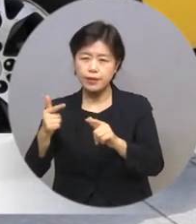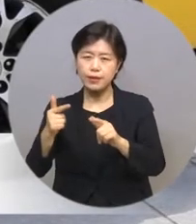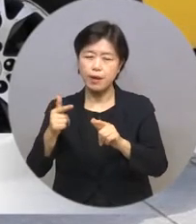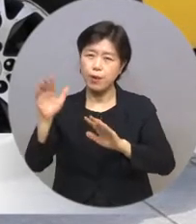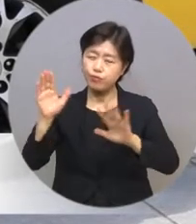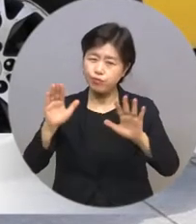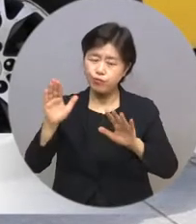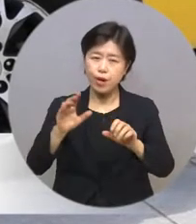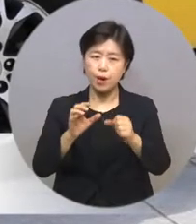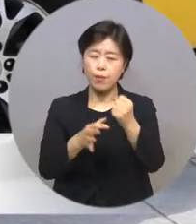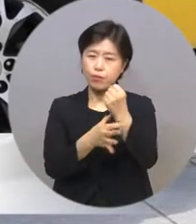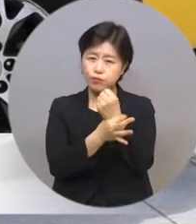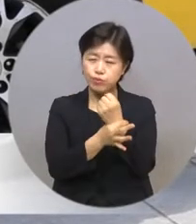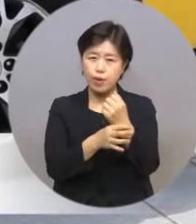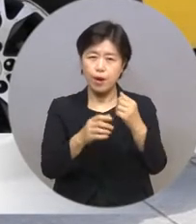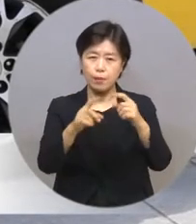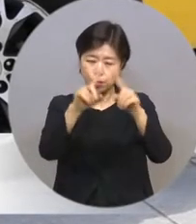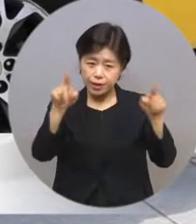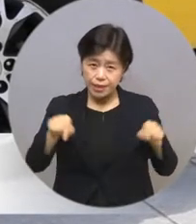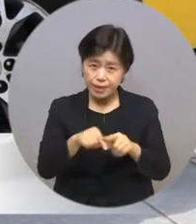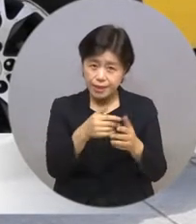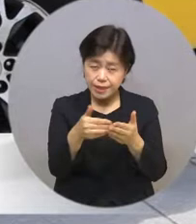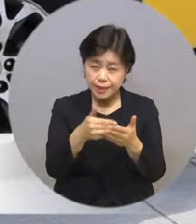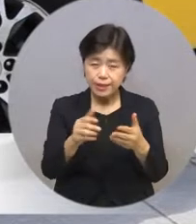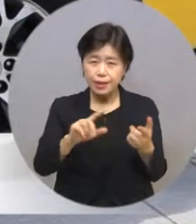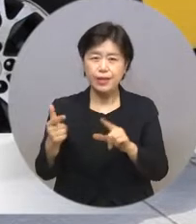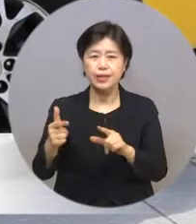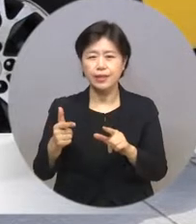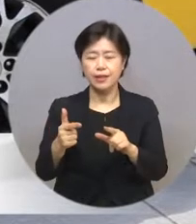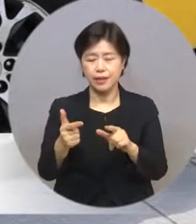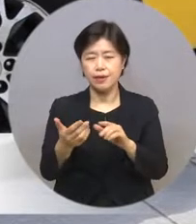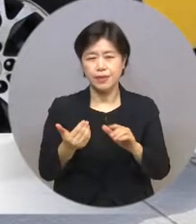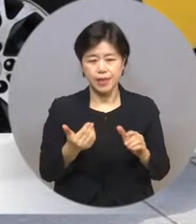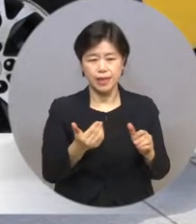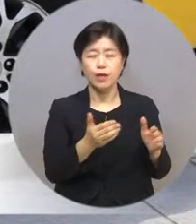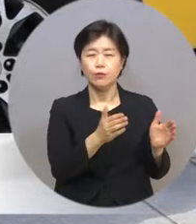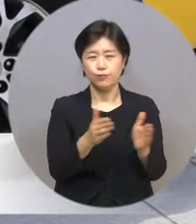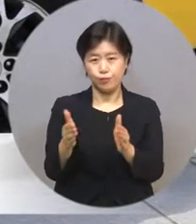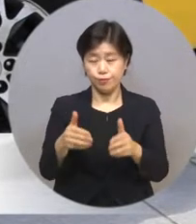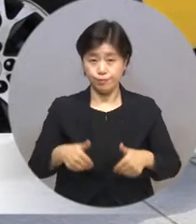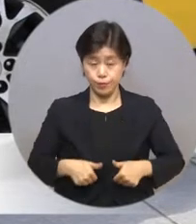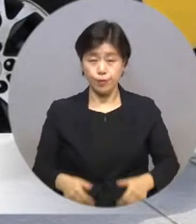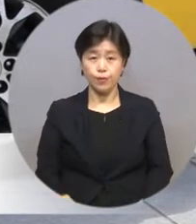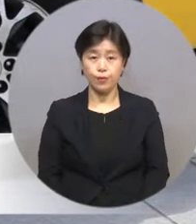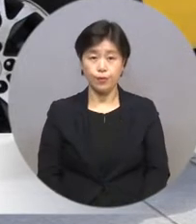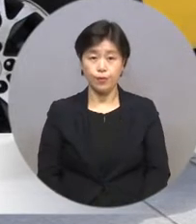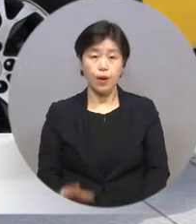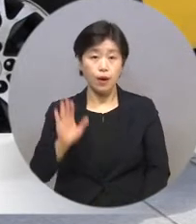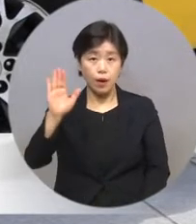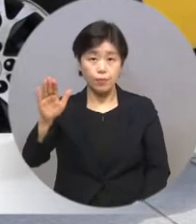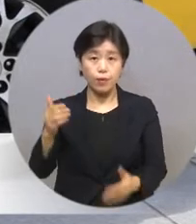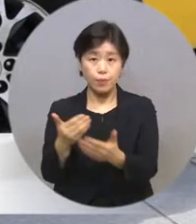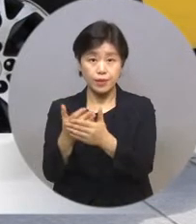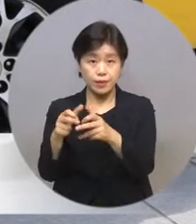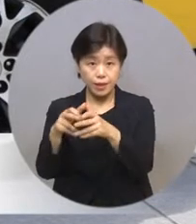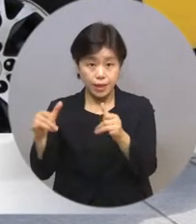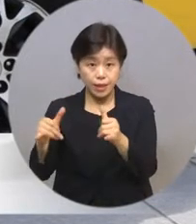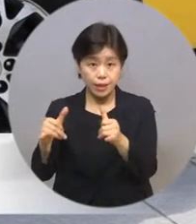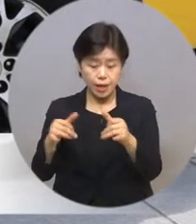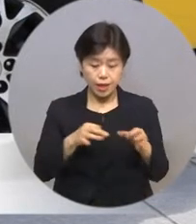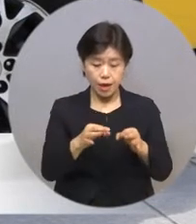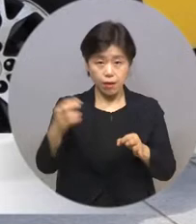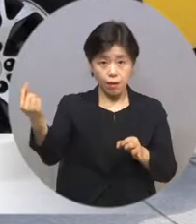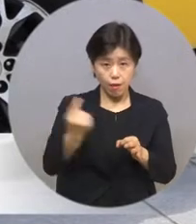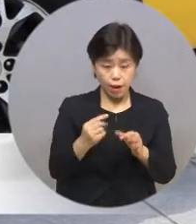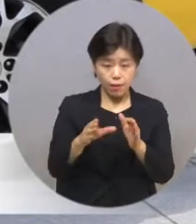그런 것들을 가게들의 비치해서 앞으로 발달장애인들이 가게 왔을 때 좀 더 의사소통하고 이제 앞으로 잘